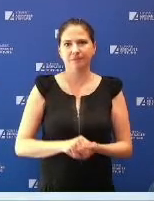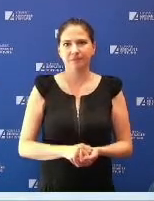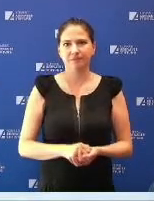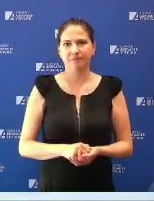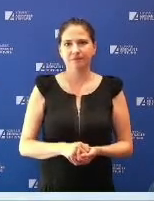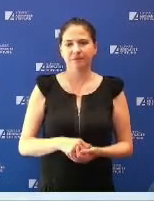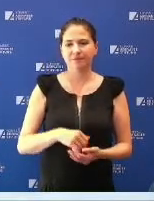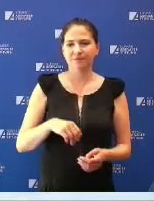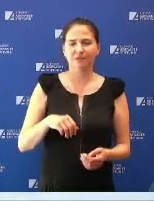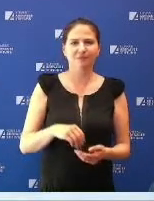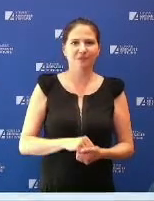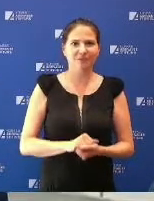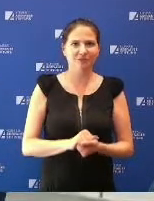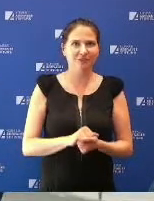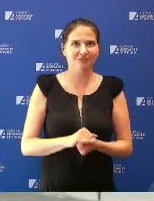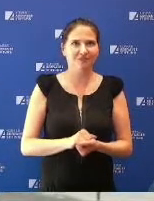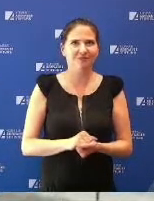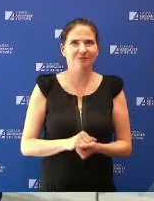Jung.